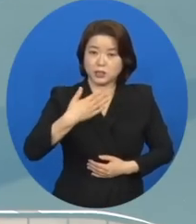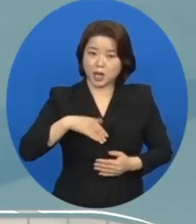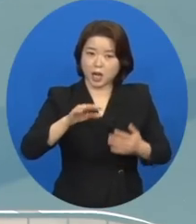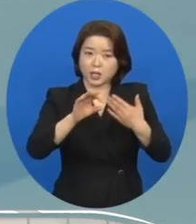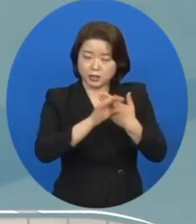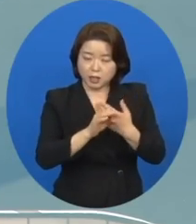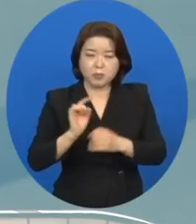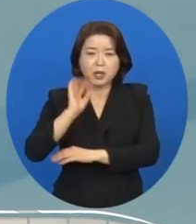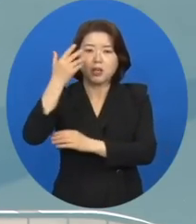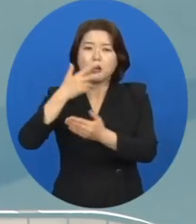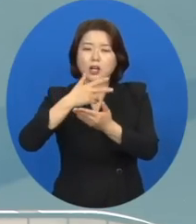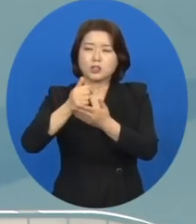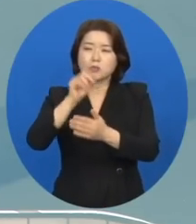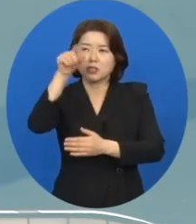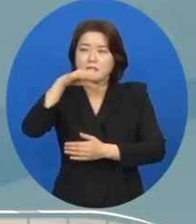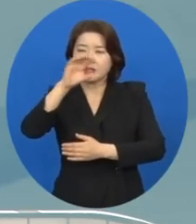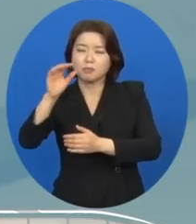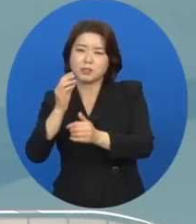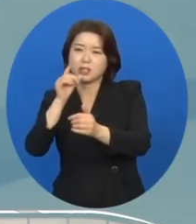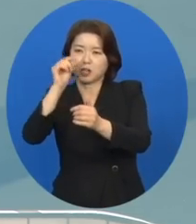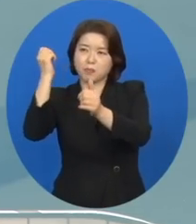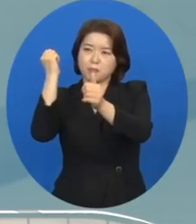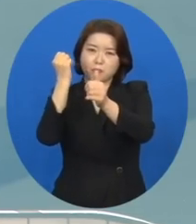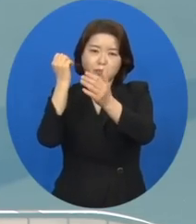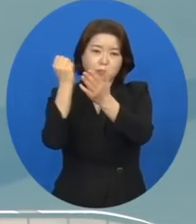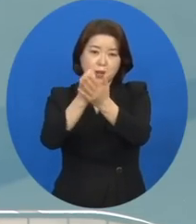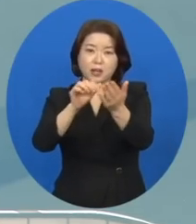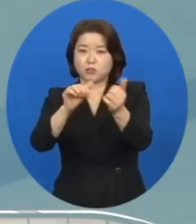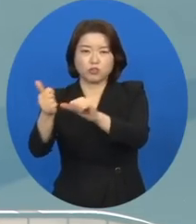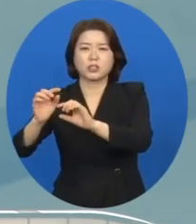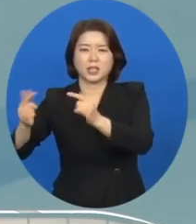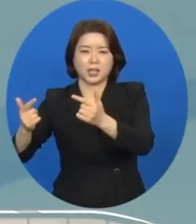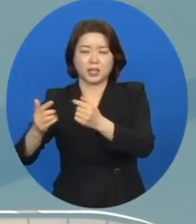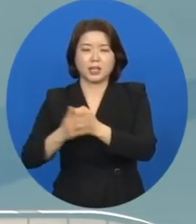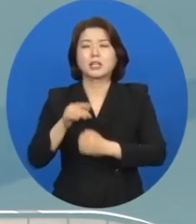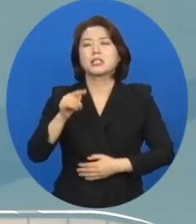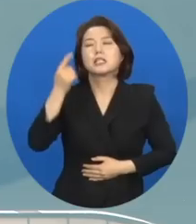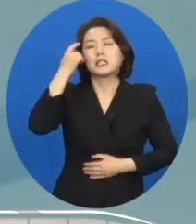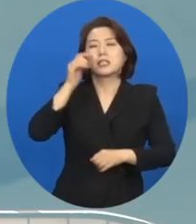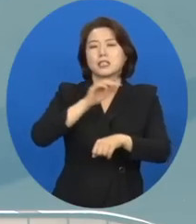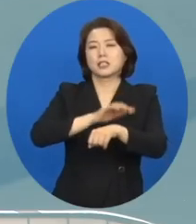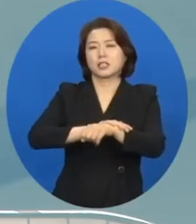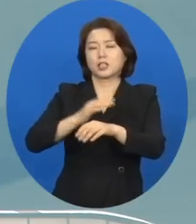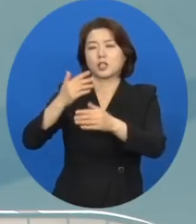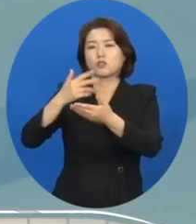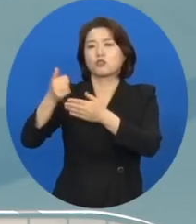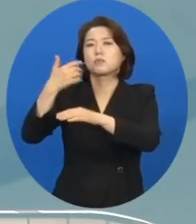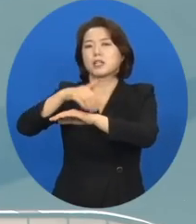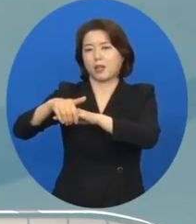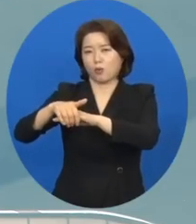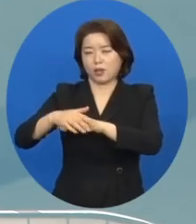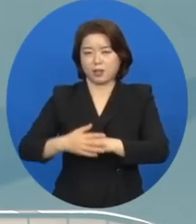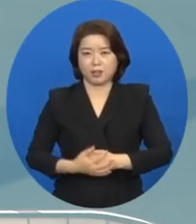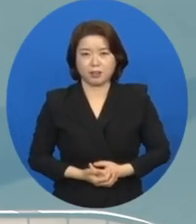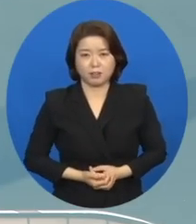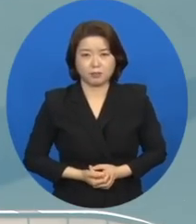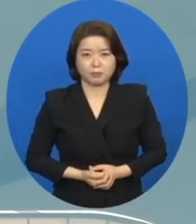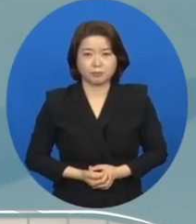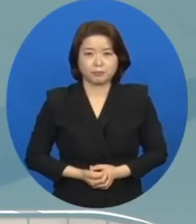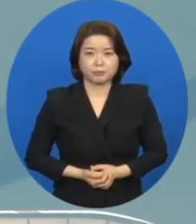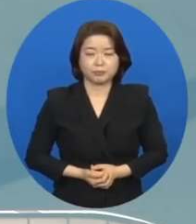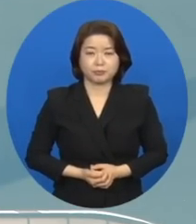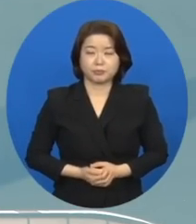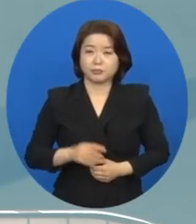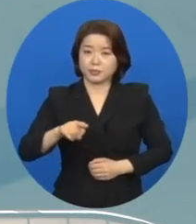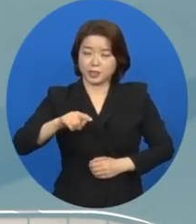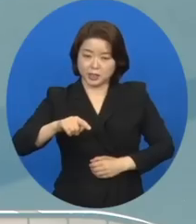주님을 십자가에 못 박지 않았을 것입니다. 이 지혜가 그분의 모략이죠. 보기에는 이 세상